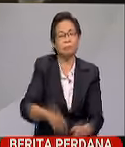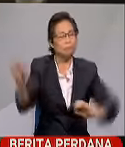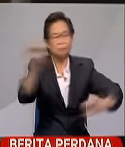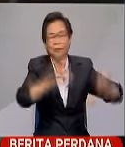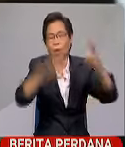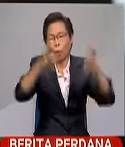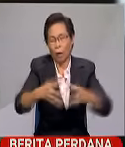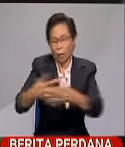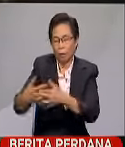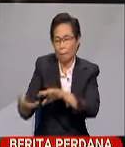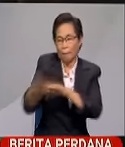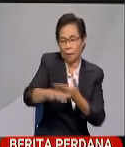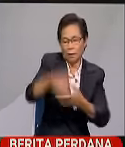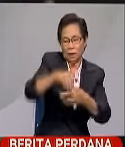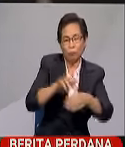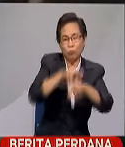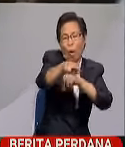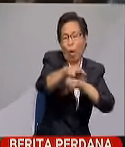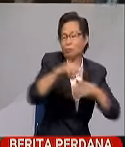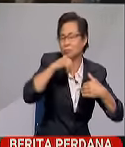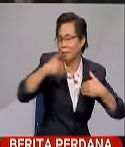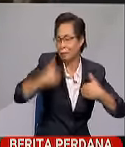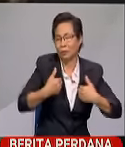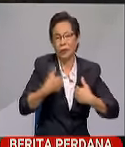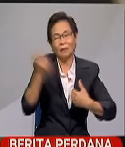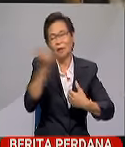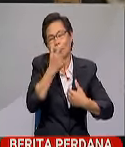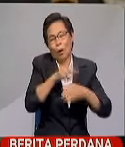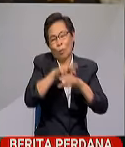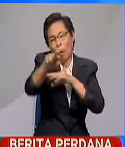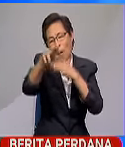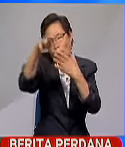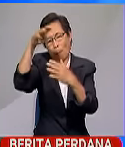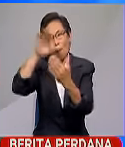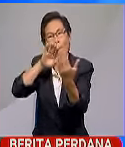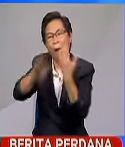warga Amerika terkorban dalam serangan itu dan tidak akan lakukan serangan balas.